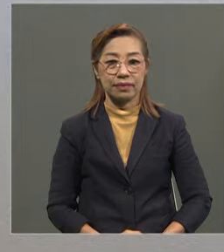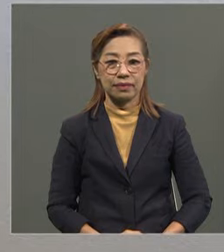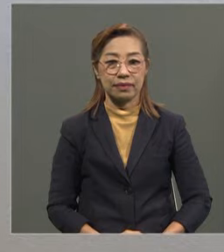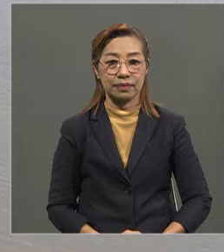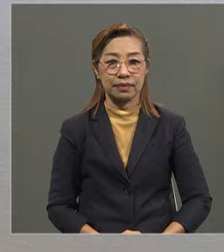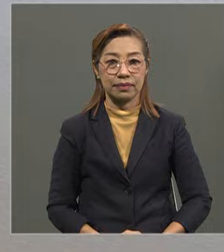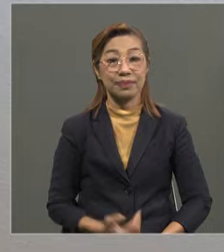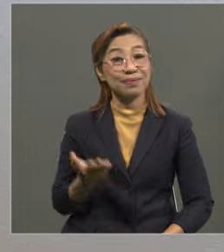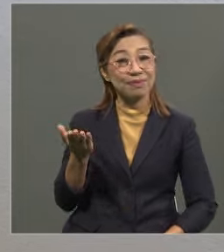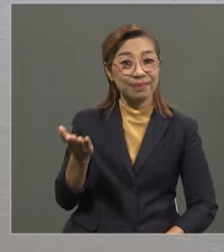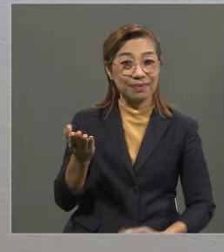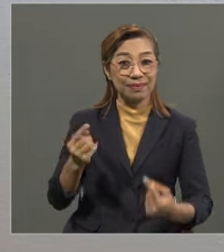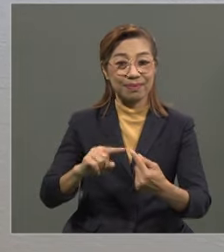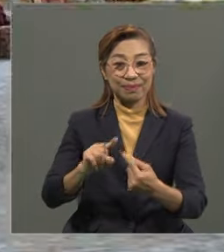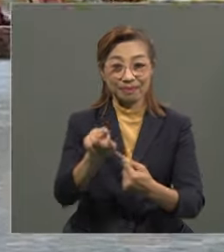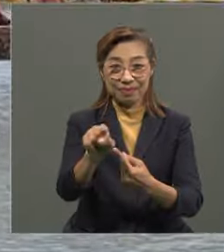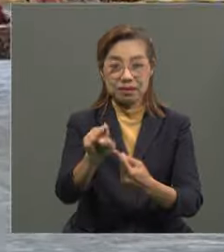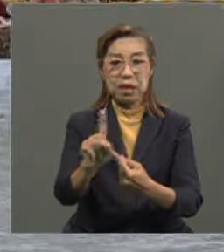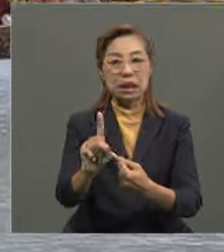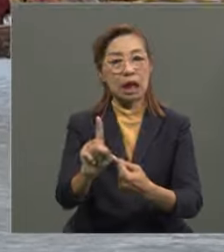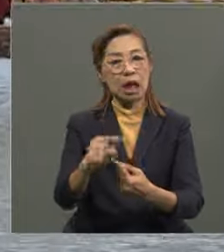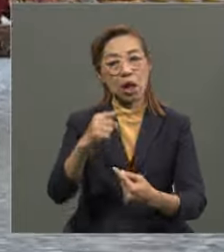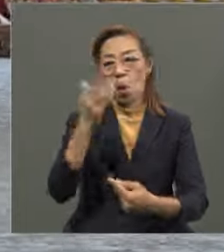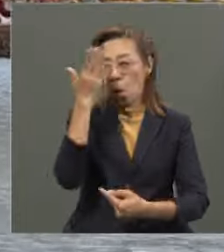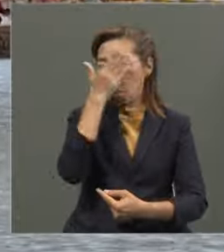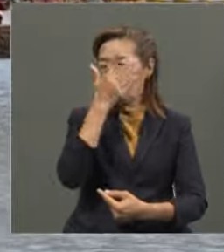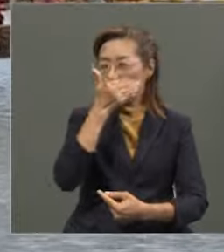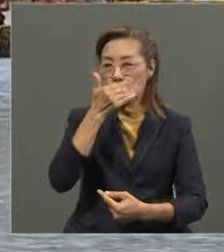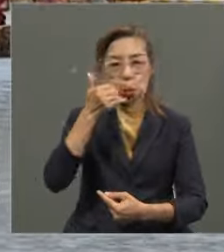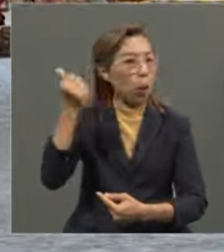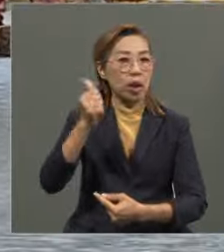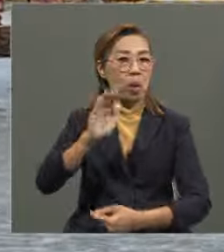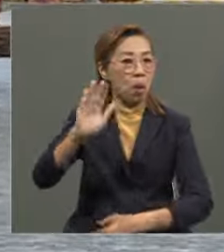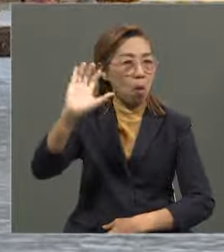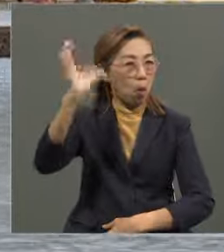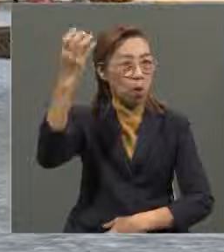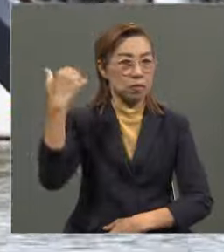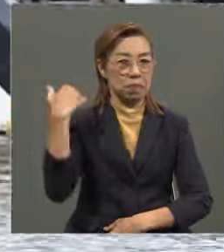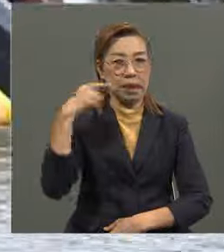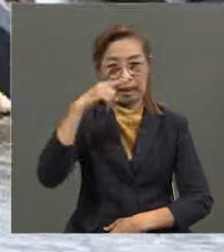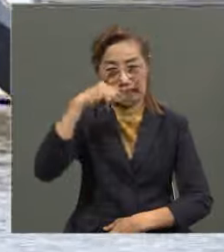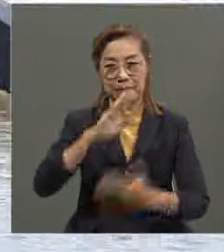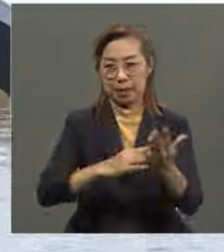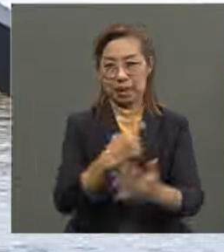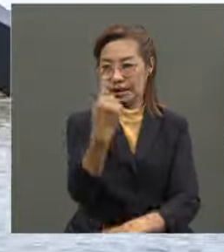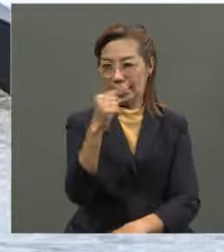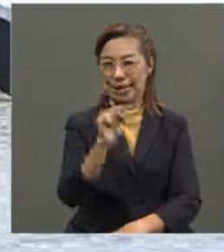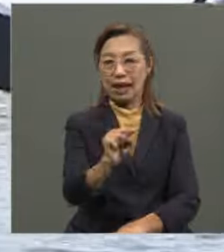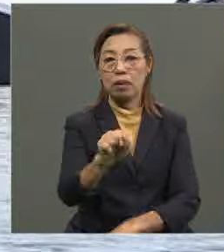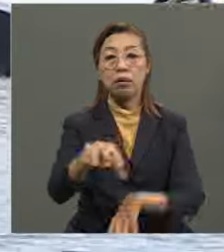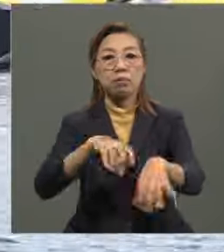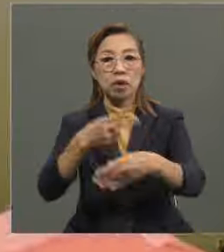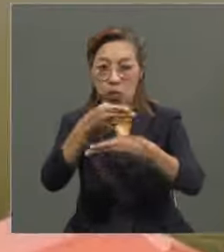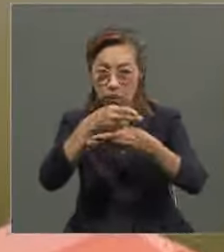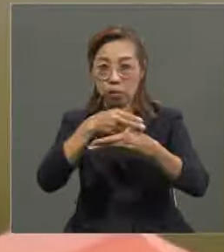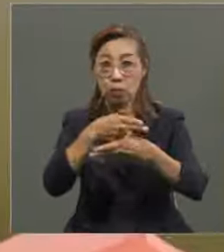และนี่คือความงดงามหนึ่งเดียวในโลกของไทยครับที่ได้รับการถ่ายทอดไปให้คนทั่วโลกได้รับชมในพระราชพิธีเสด็จพระราชด